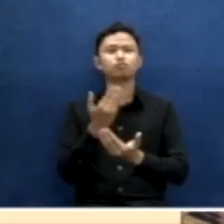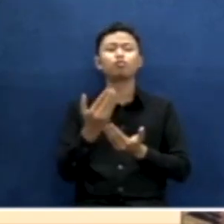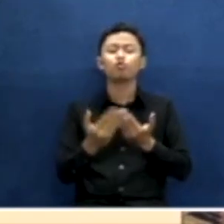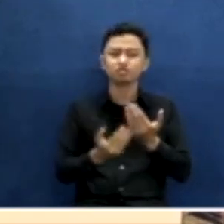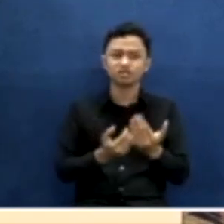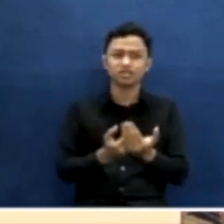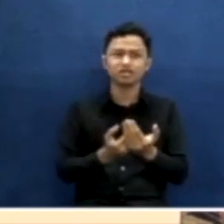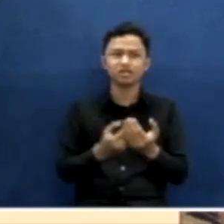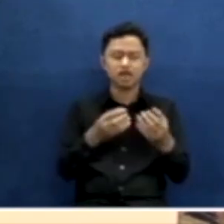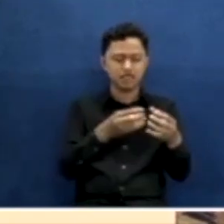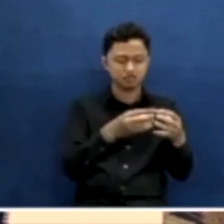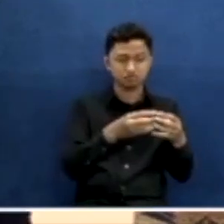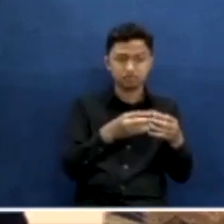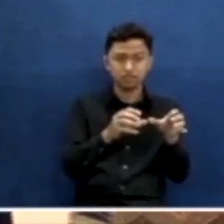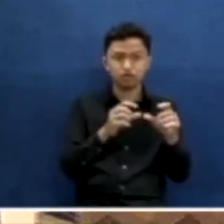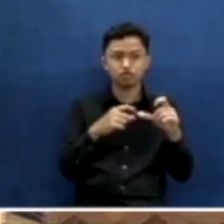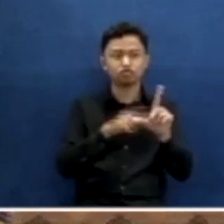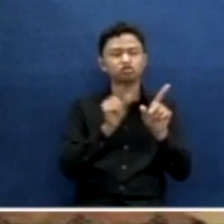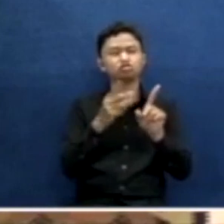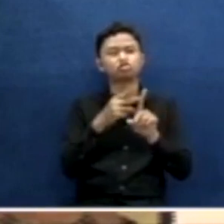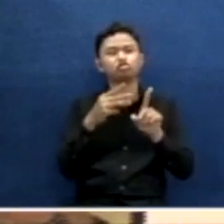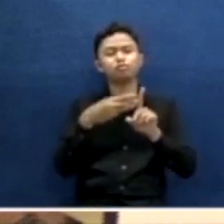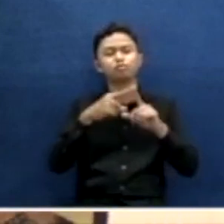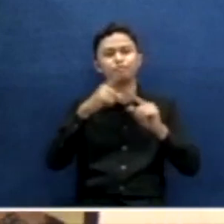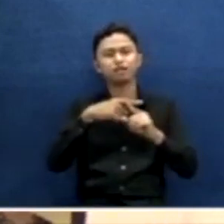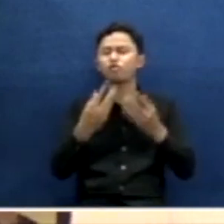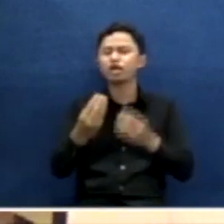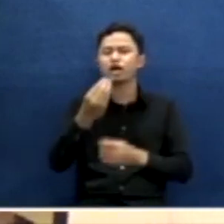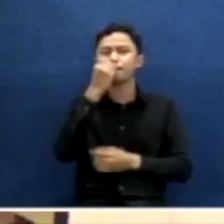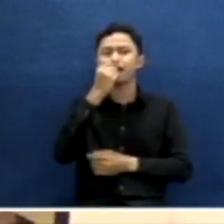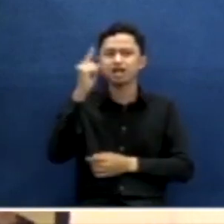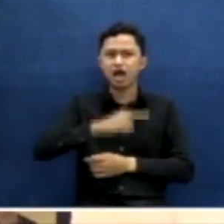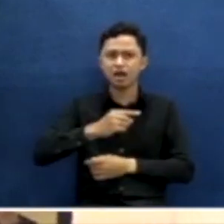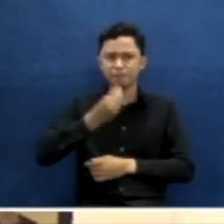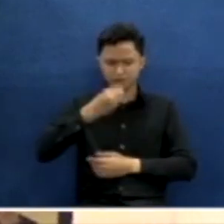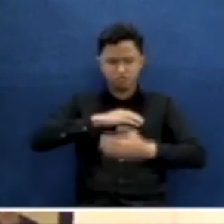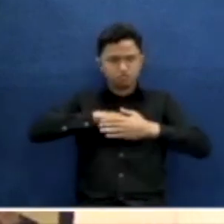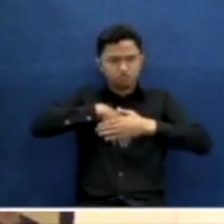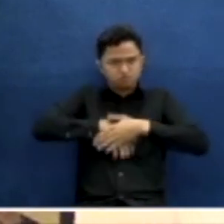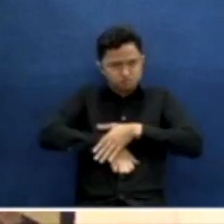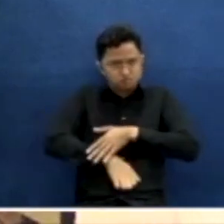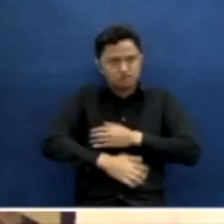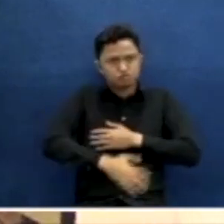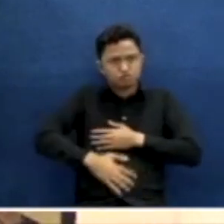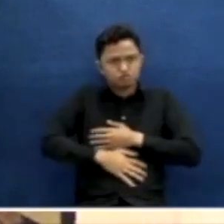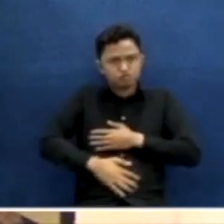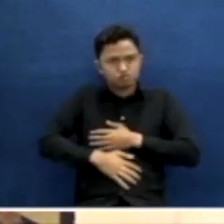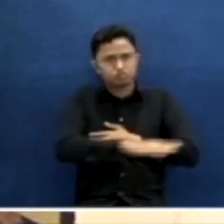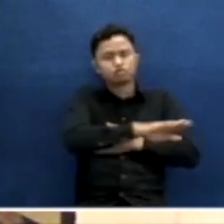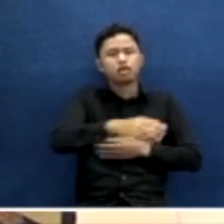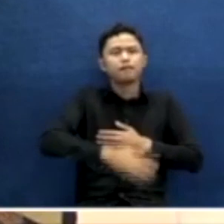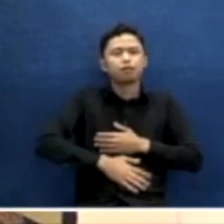hanyatelur-teluryangmeragukan yangtelahmasukkeperutkita.Banyak makananterlarangtelahmasukkeperutku ,perutmu,